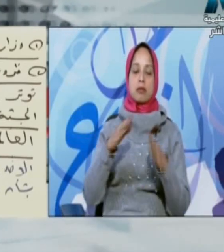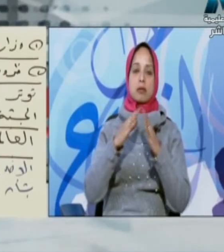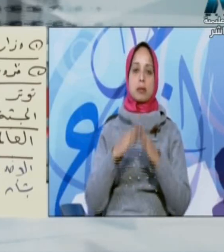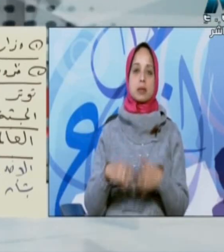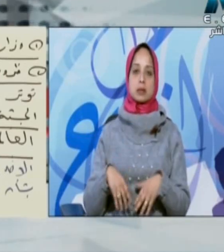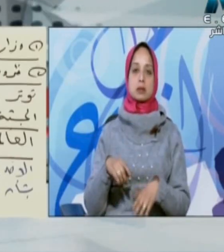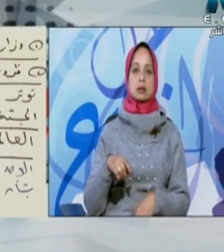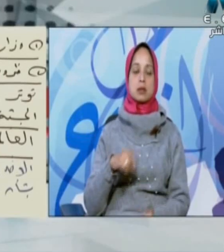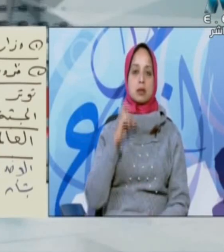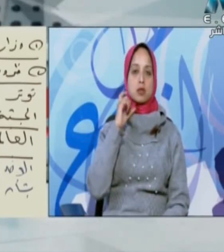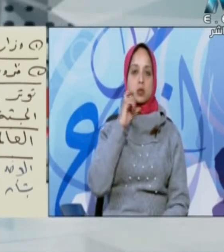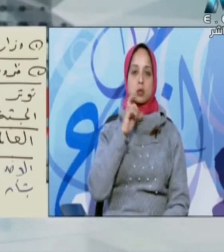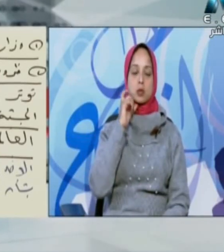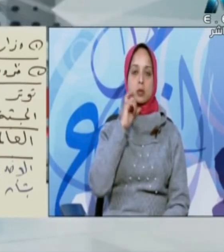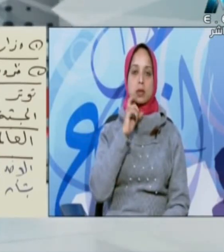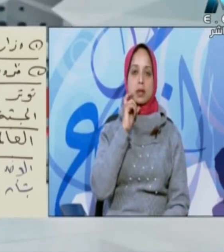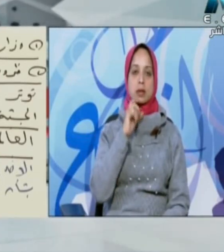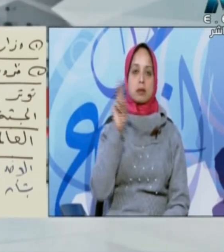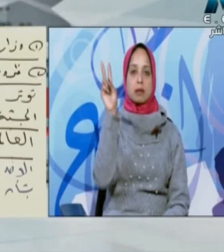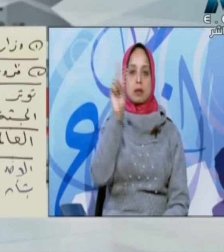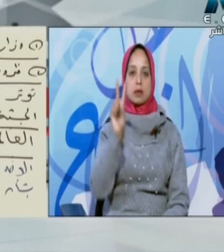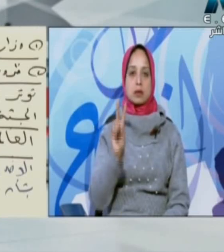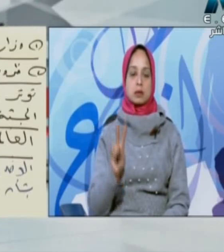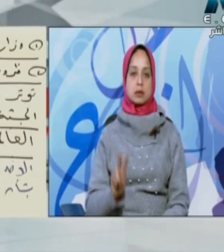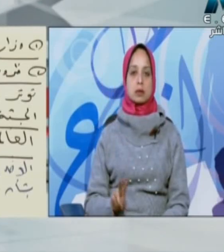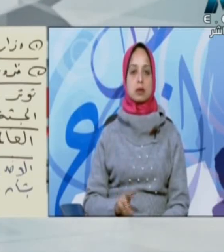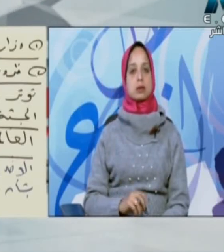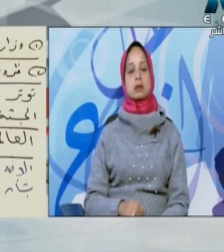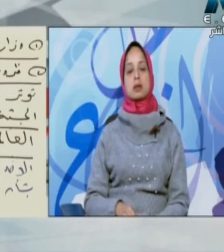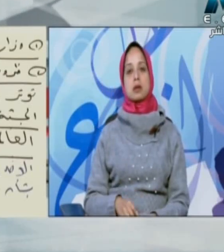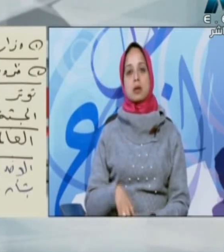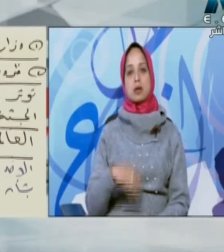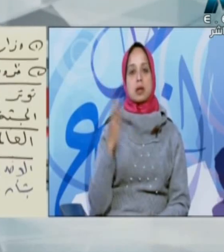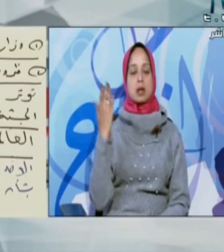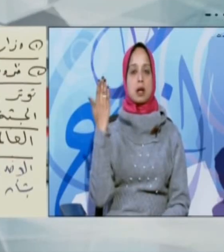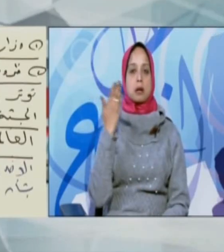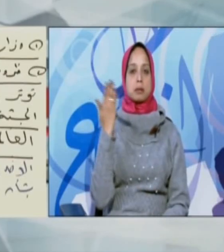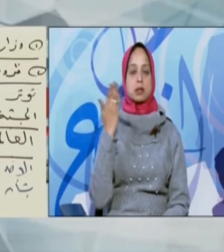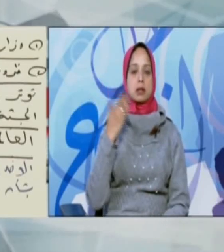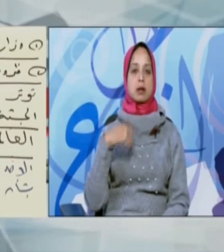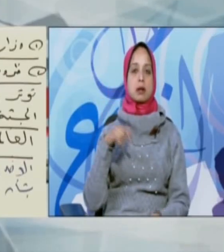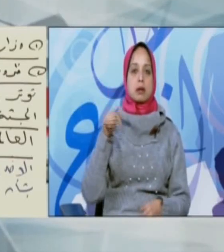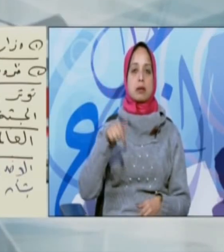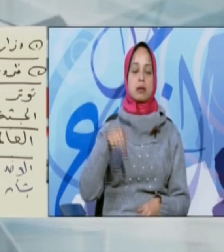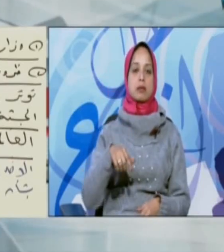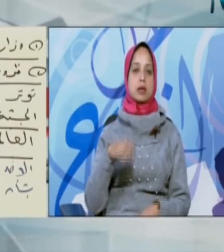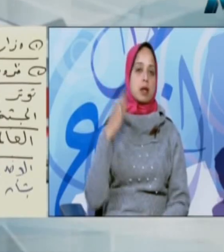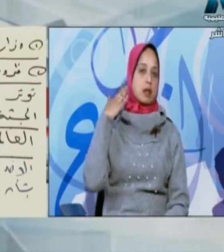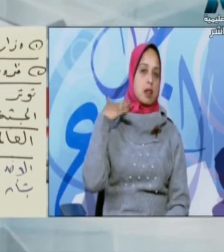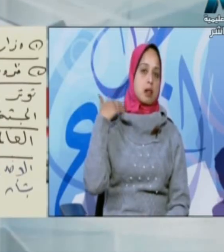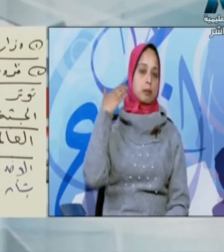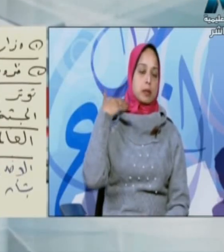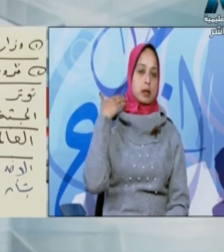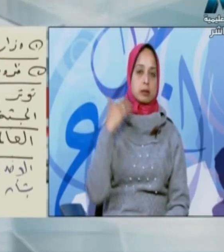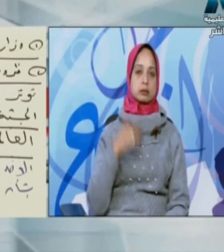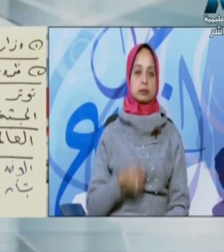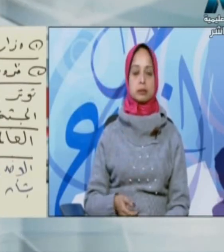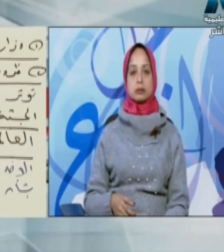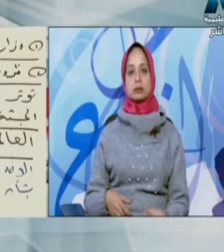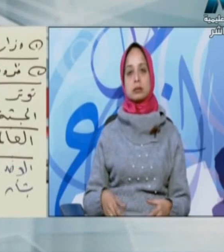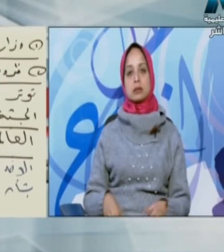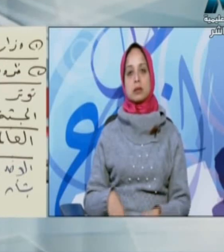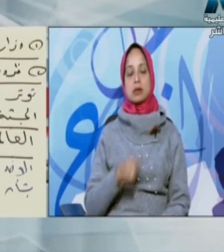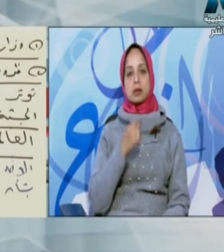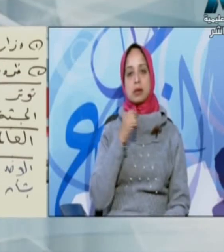نظرا لوجودها في منطقه ايه؟ الصومال واريتريا، والحبشه وجودها في ليبيا. أصبحت كماشة الوقت إيطاليا،